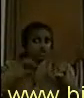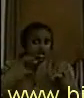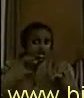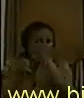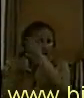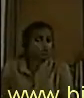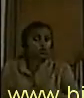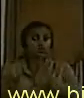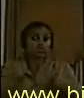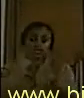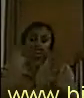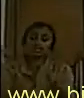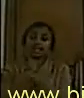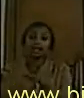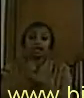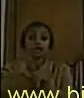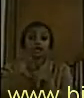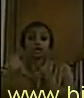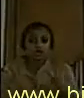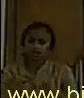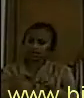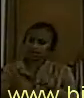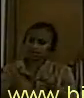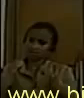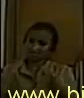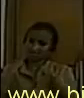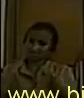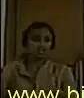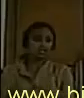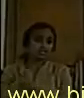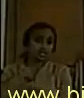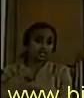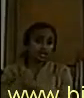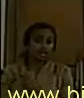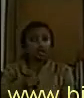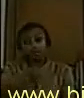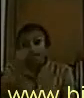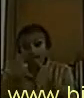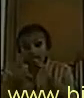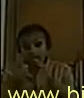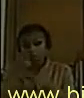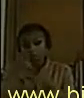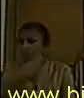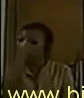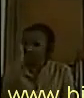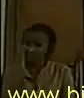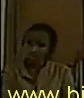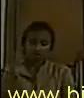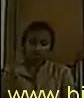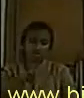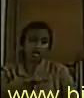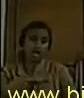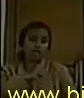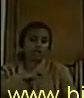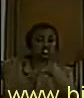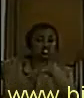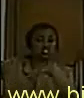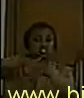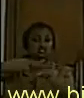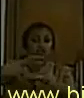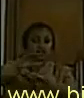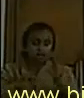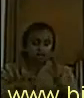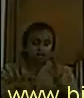አድሎ ተግባራዊ እንዲደረግ አበክረን እንሰራለን። በአንጻሩ ደግሞ ማናቸውንም አይነት ሃይማኖት ሽፋን